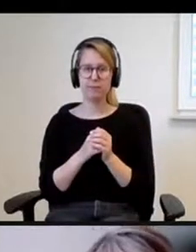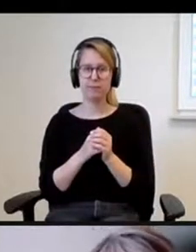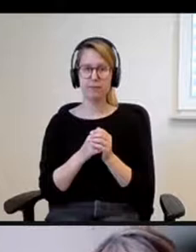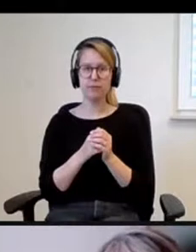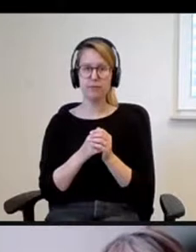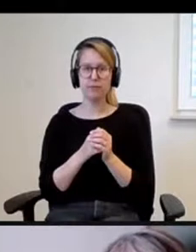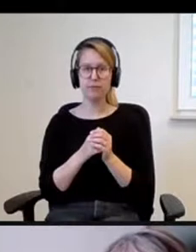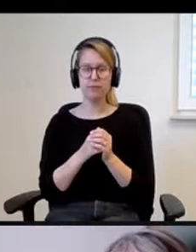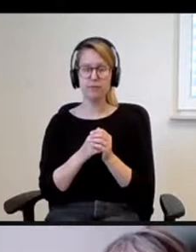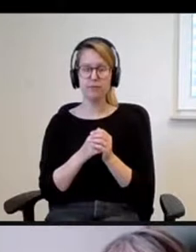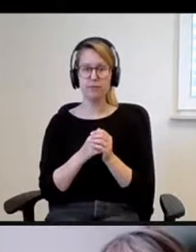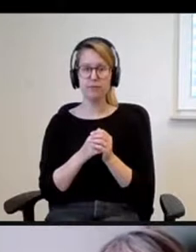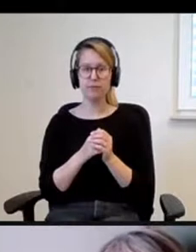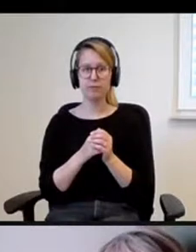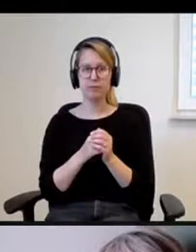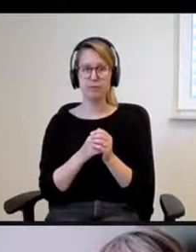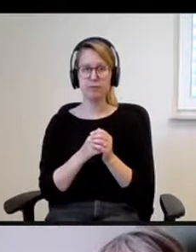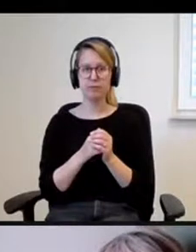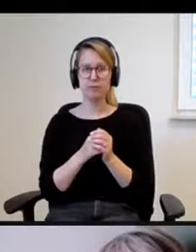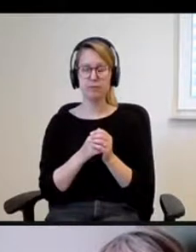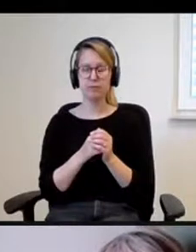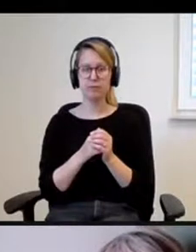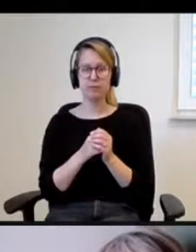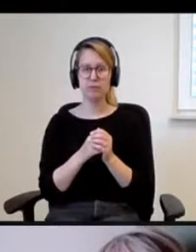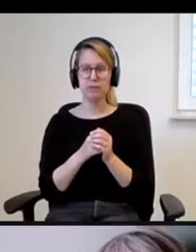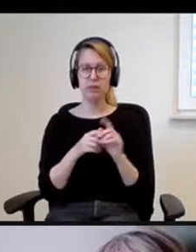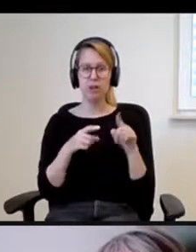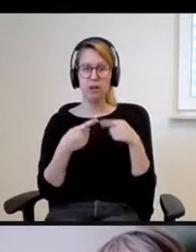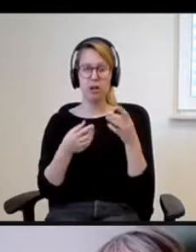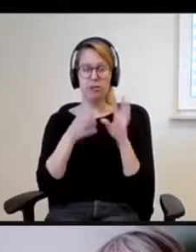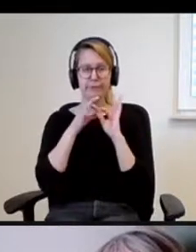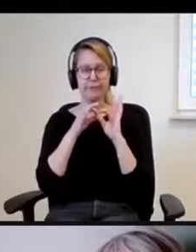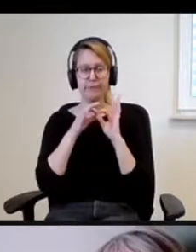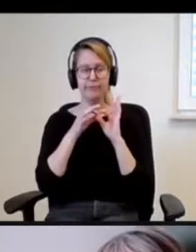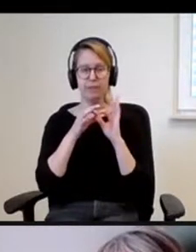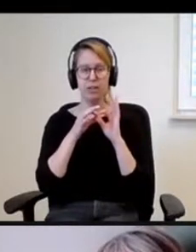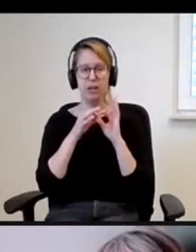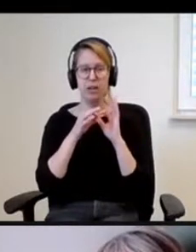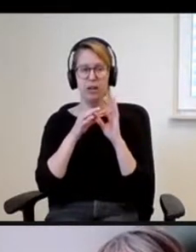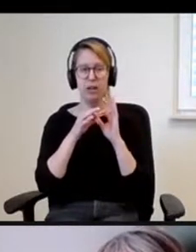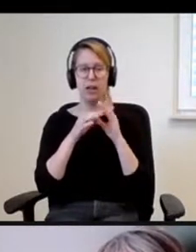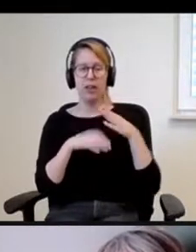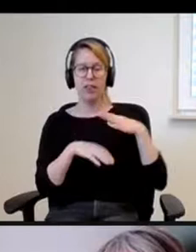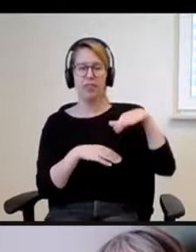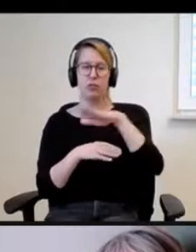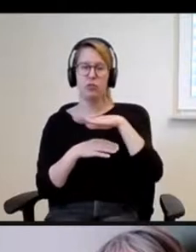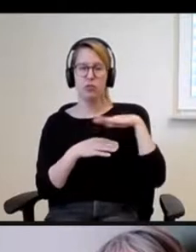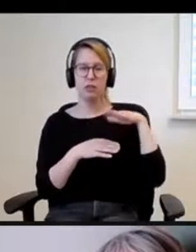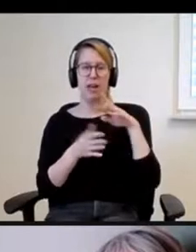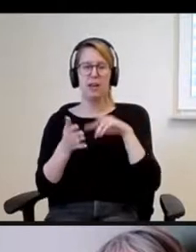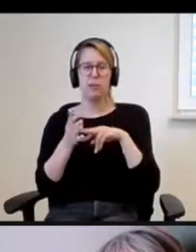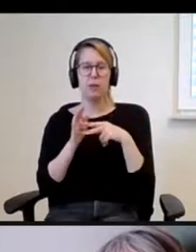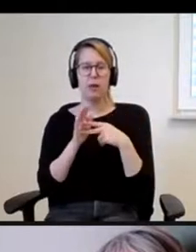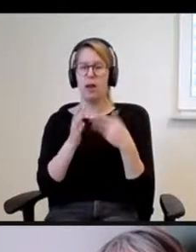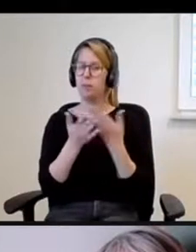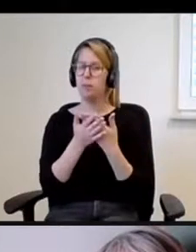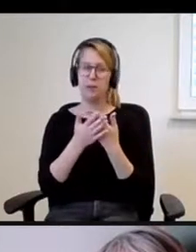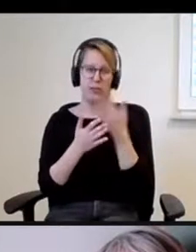qui a été donc l'année dernière présenté en février, mais également par rapport à la